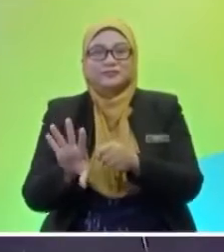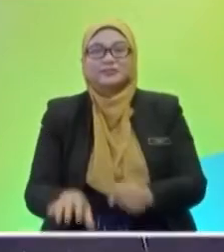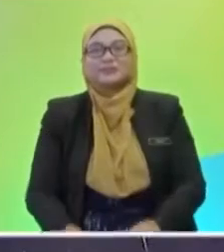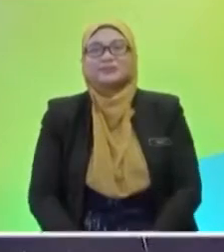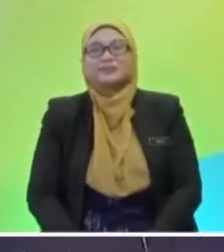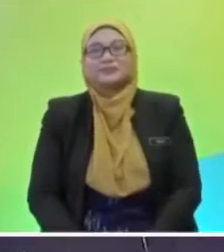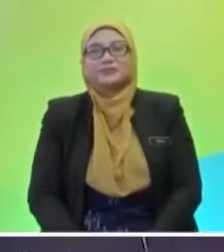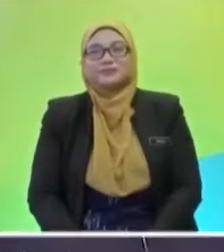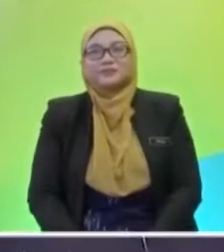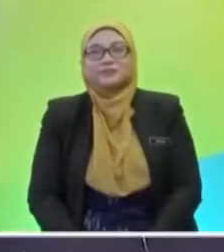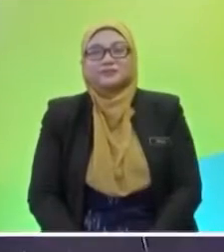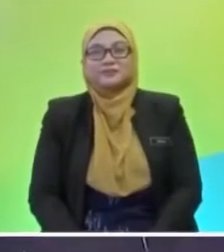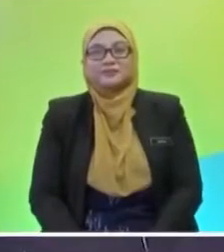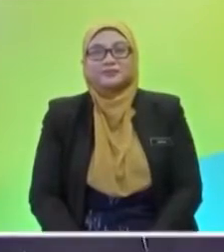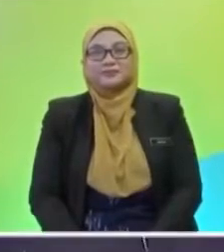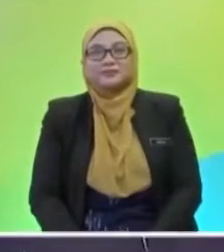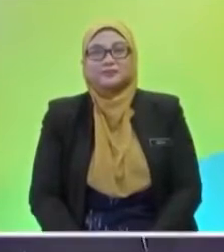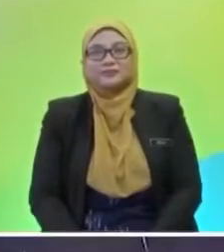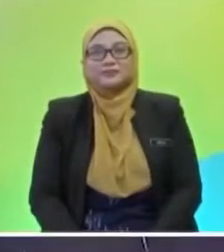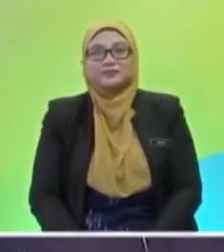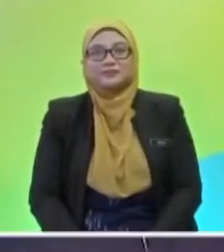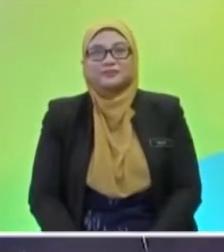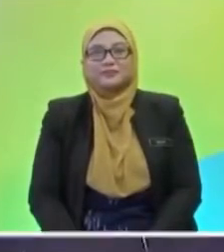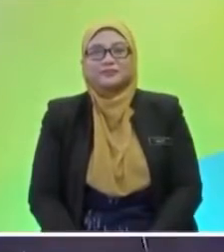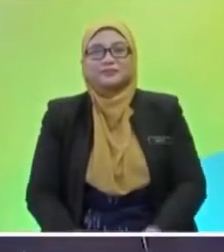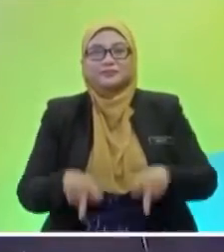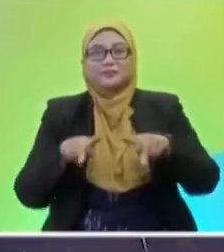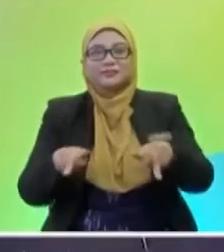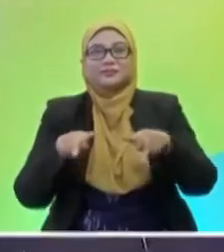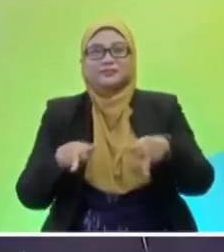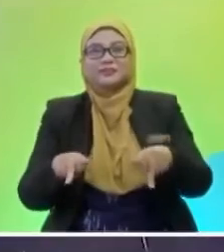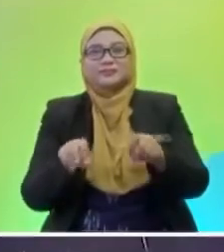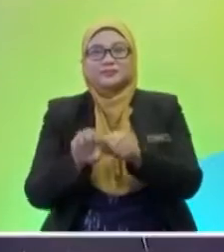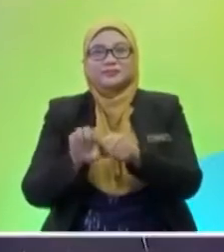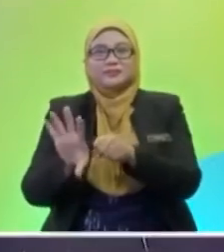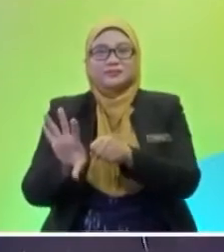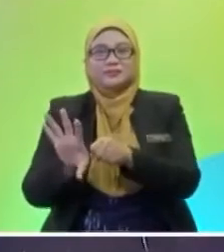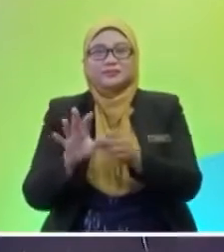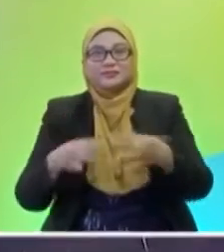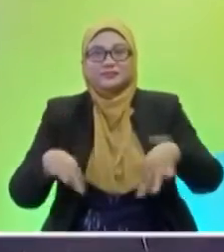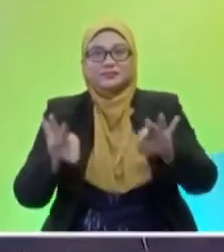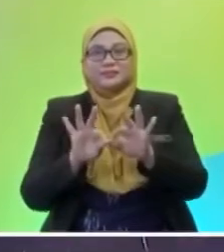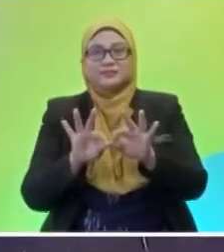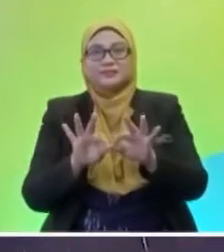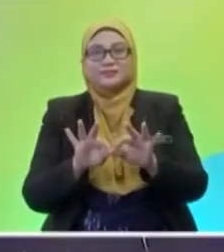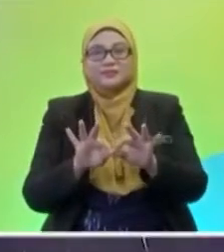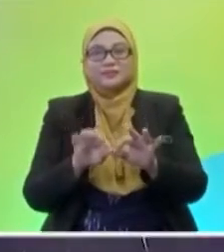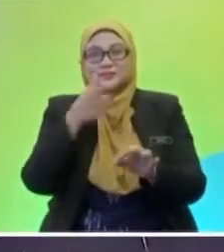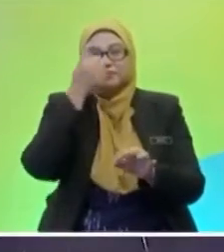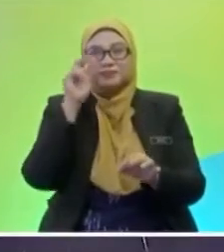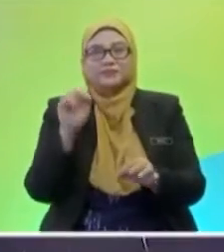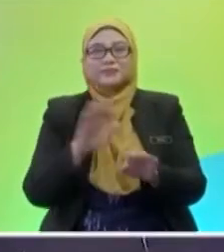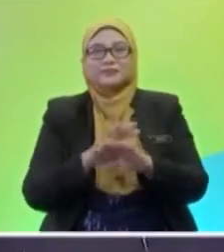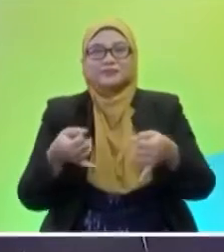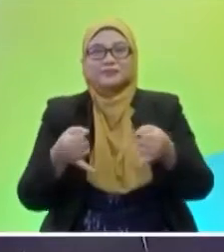tu. Baiklah cikgu. Wah, yang papan pemancar ni mesti penting sebab kalau tak jalan juga kereta. Betul. Setiap komponen yang ada atas